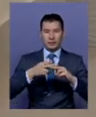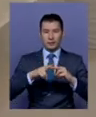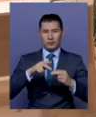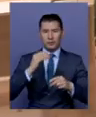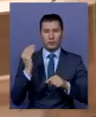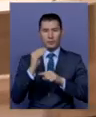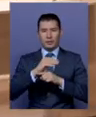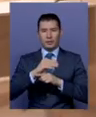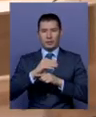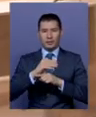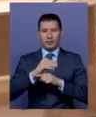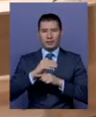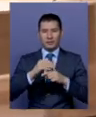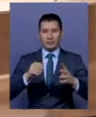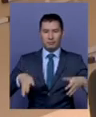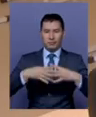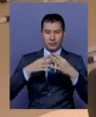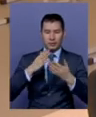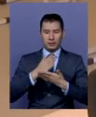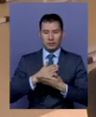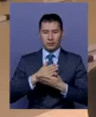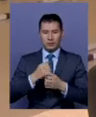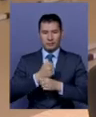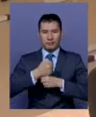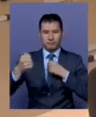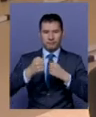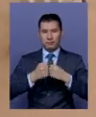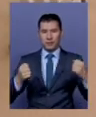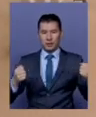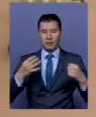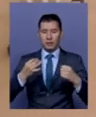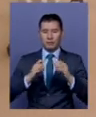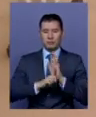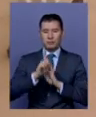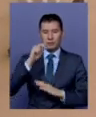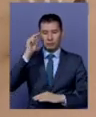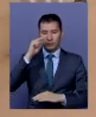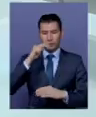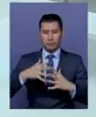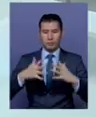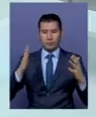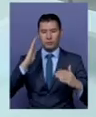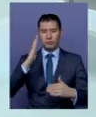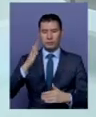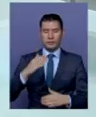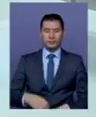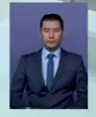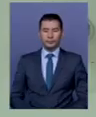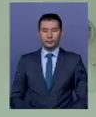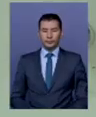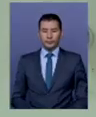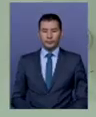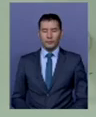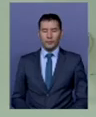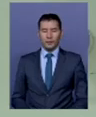өтініші бойынша бірінші және екінші сынып оқушылары биыл мектеп қабырғасында кезекші сыныптарда оқи алады. Шамамен 193 кезекші сынып ашылады деп